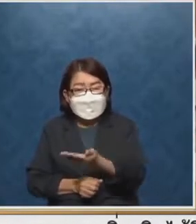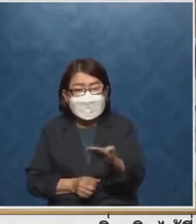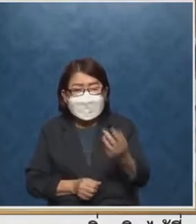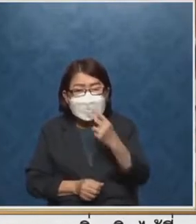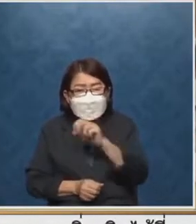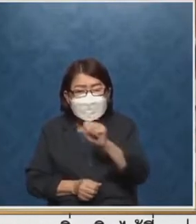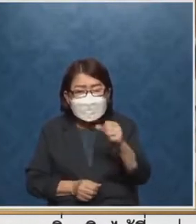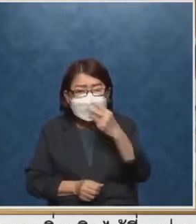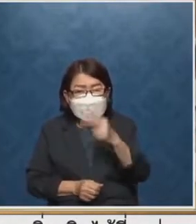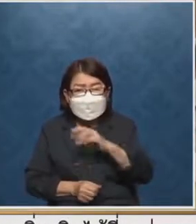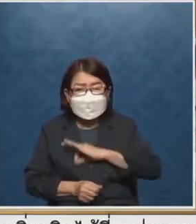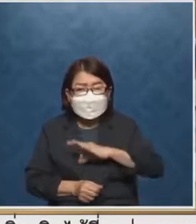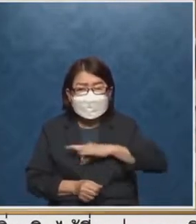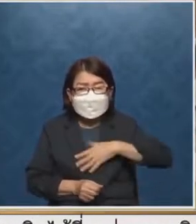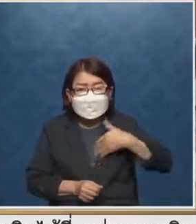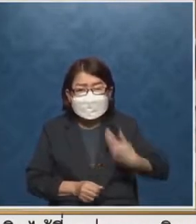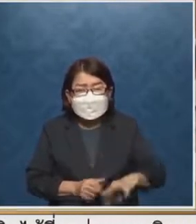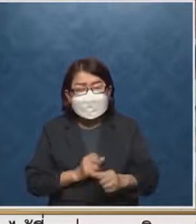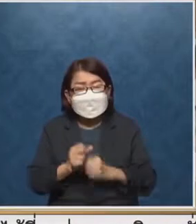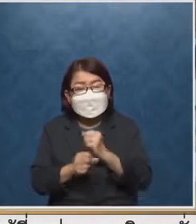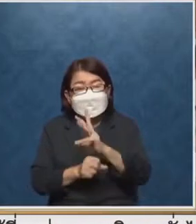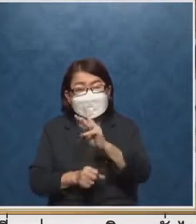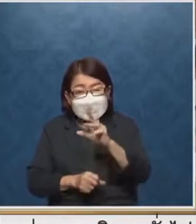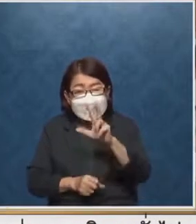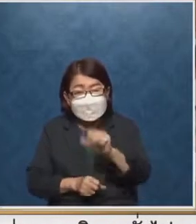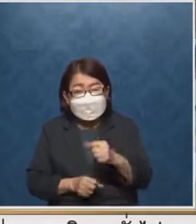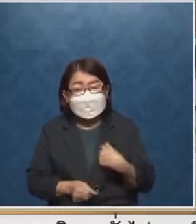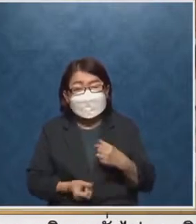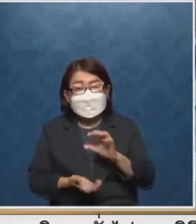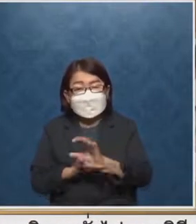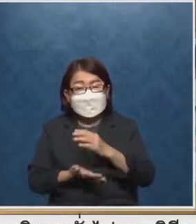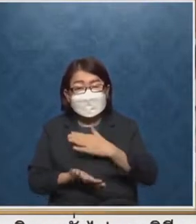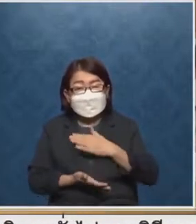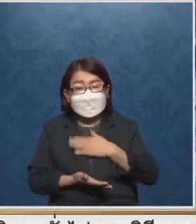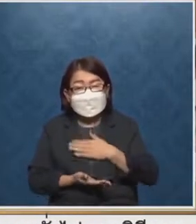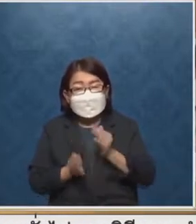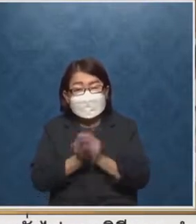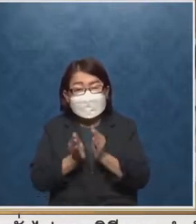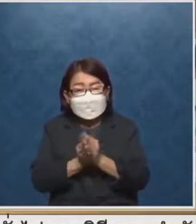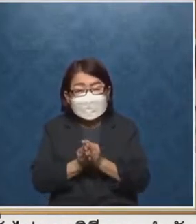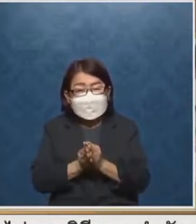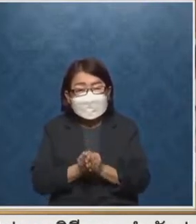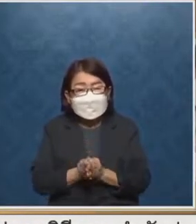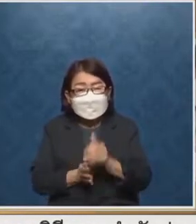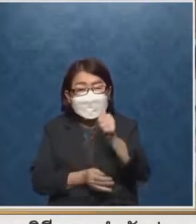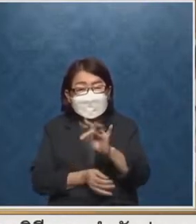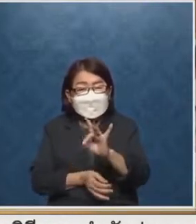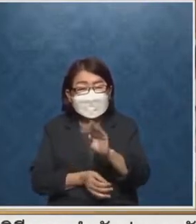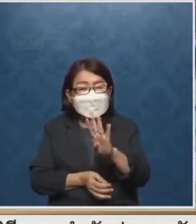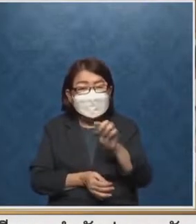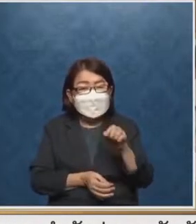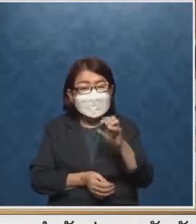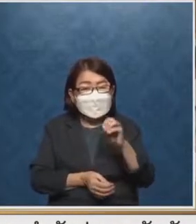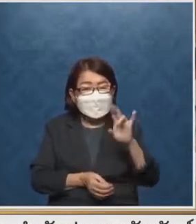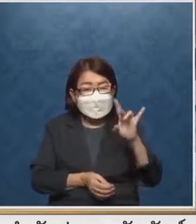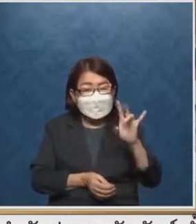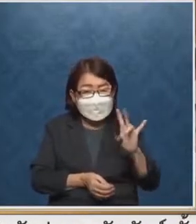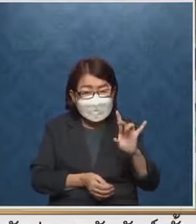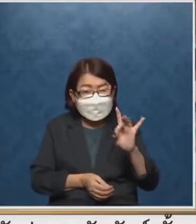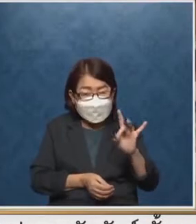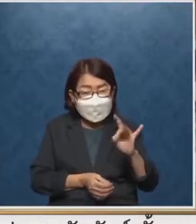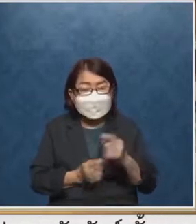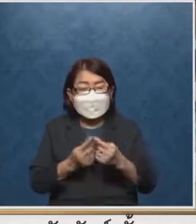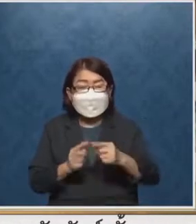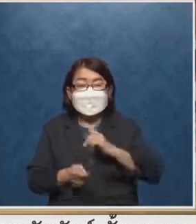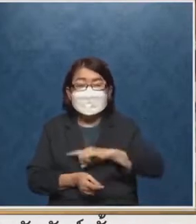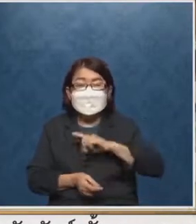นะครับในปี2563ที่กองทุนได้คะแนนอยู่ที่ 84.08 นะครับแต่ว่าเป็นที่น่าดี